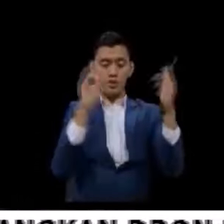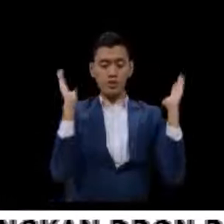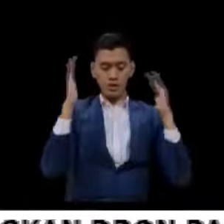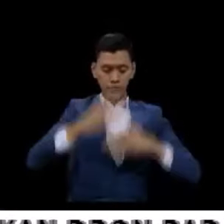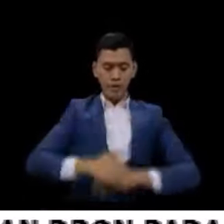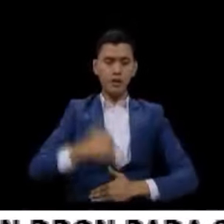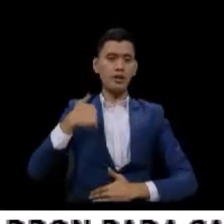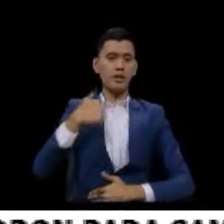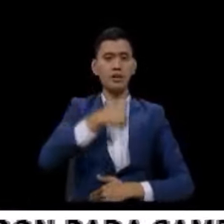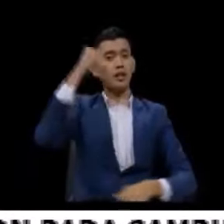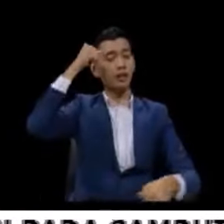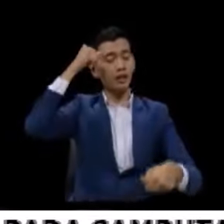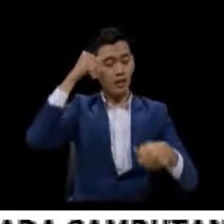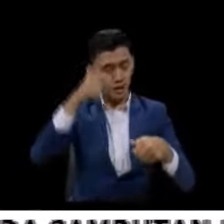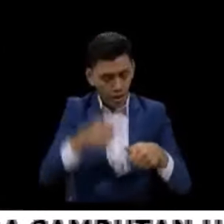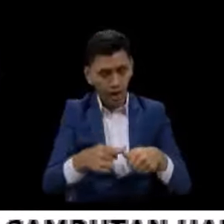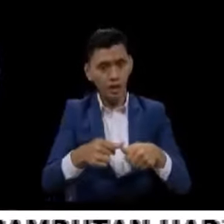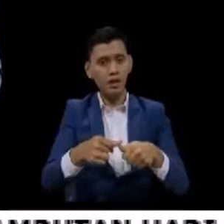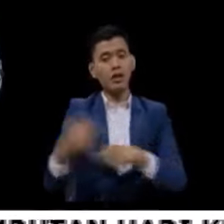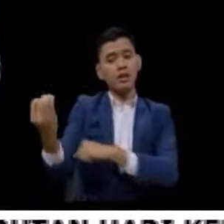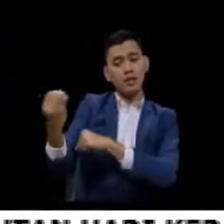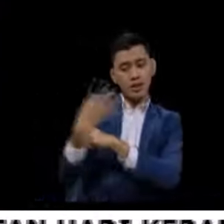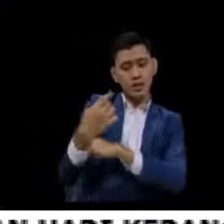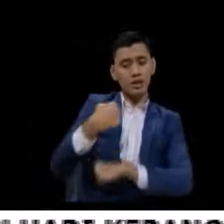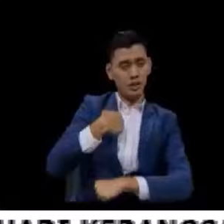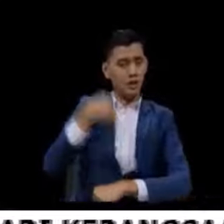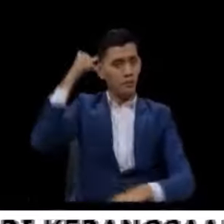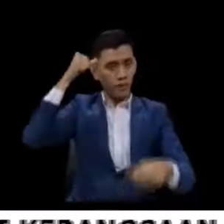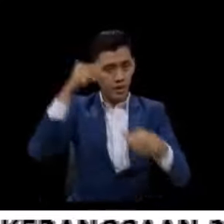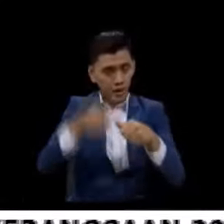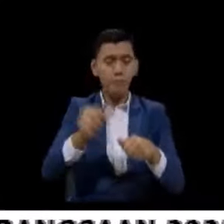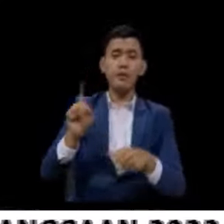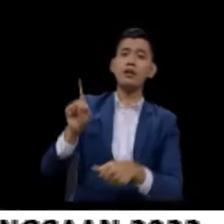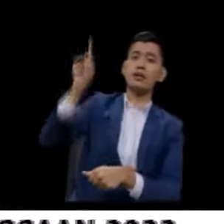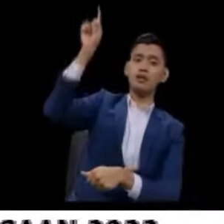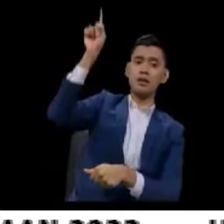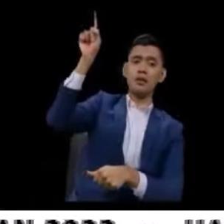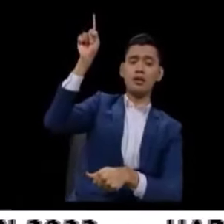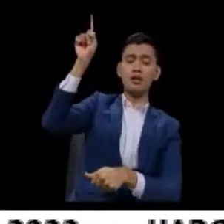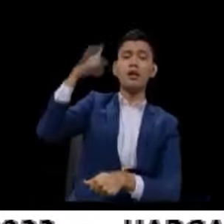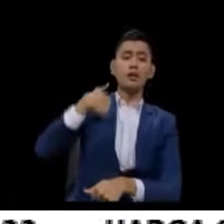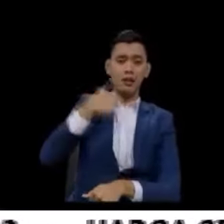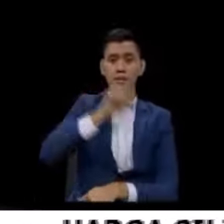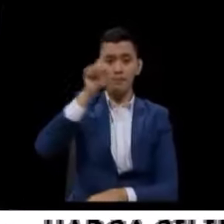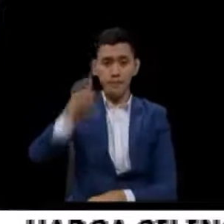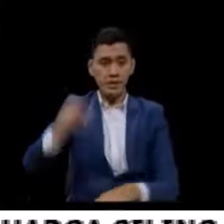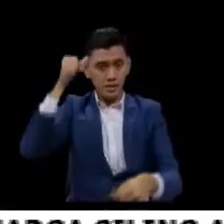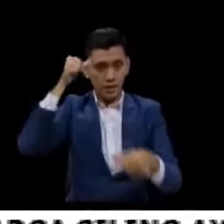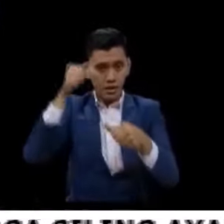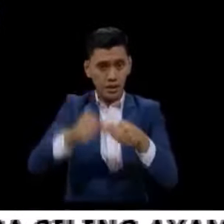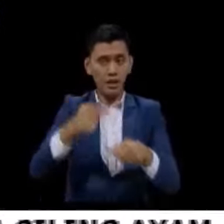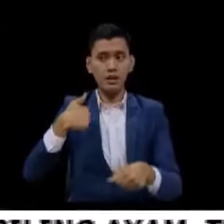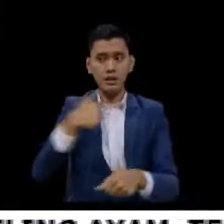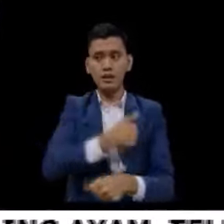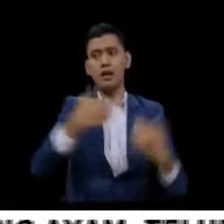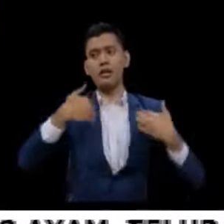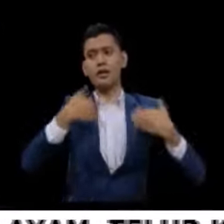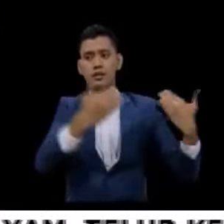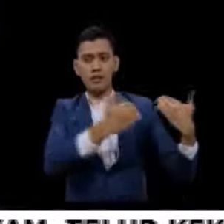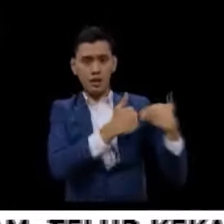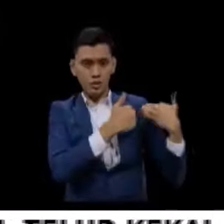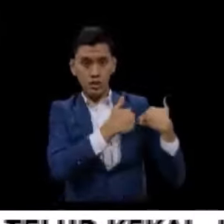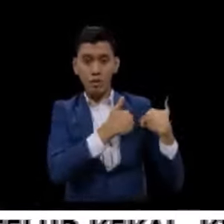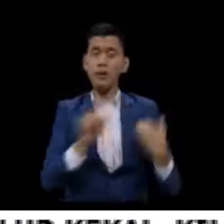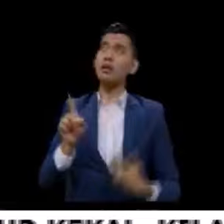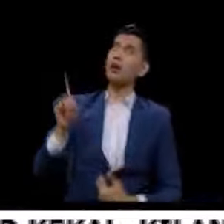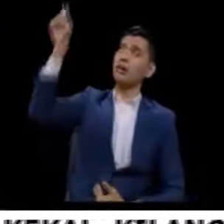Netty kumpulane kita mengingatkan diri kita hubungan kita Enggaklah kalau saya sebagai sosok pemimpin kita masih ingat bahwasanya kita ada tanggungjawab kita